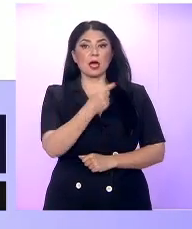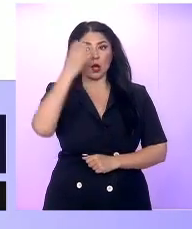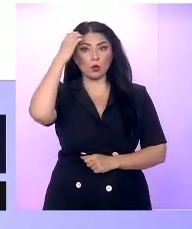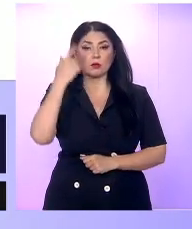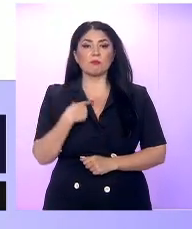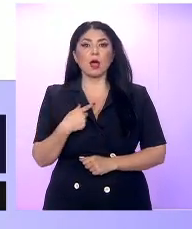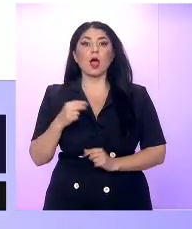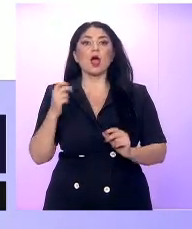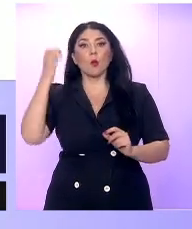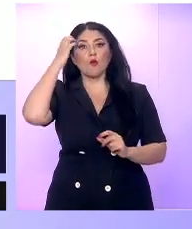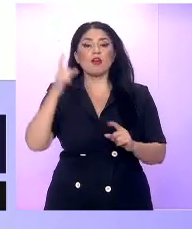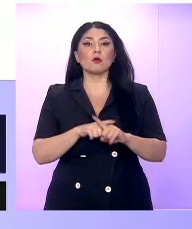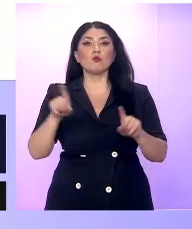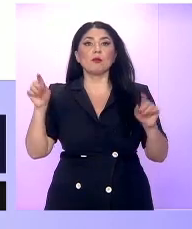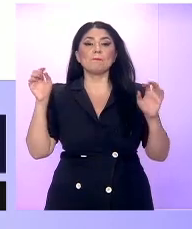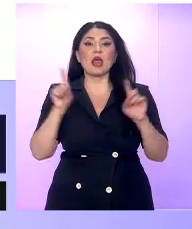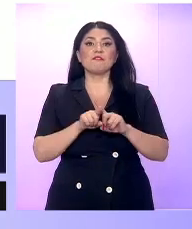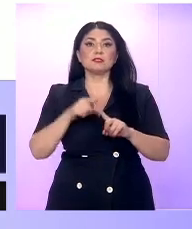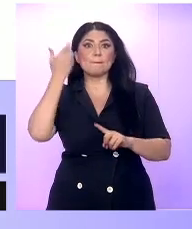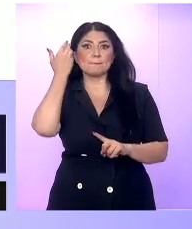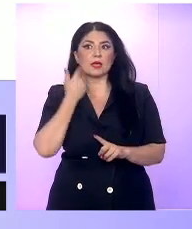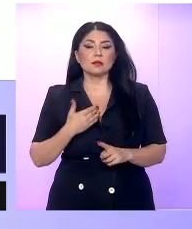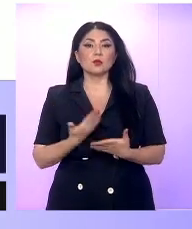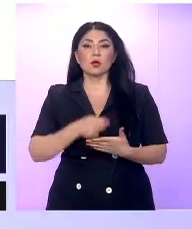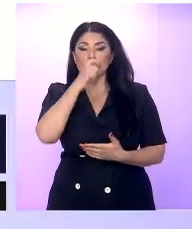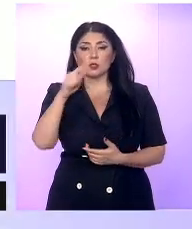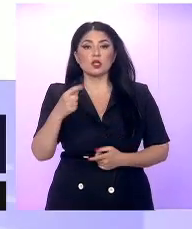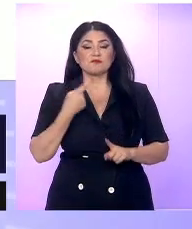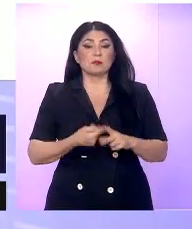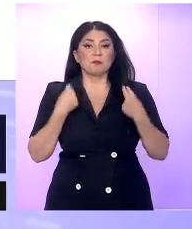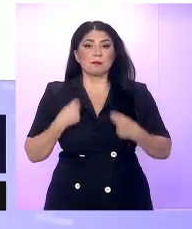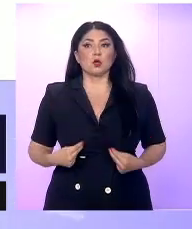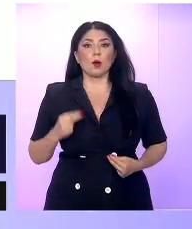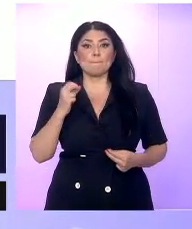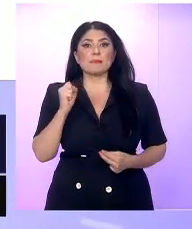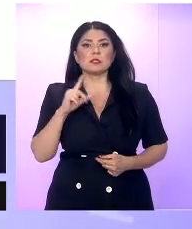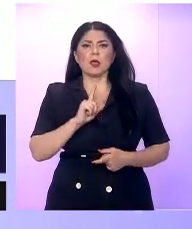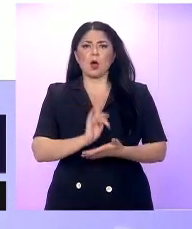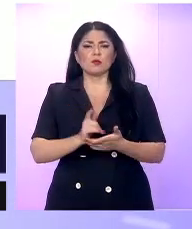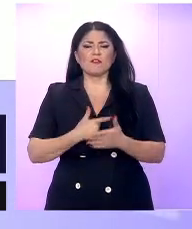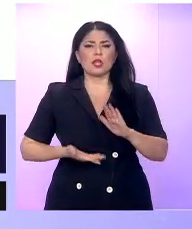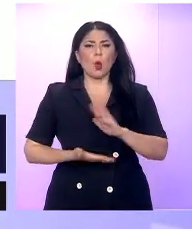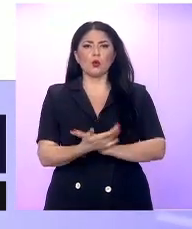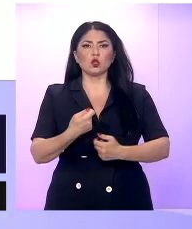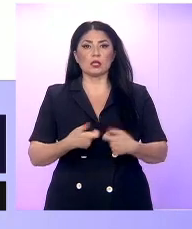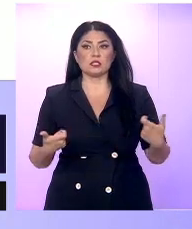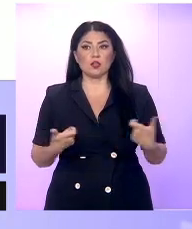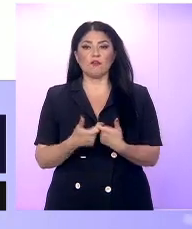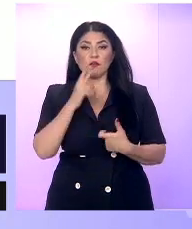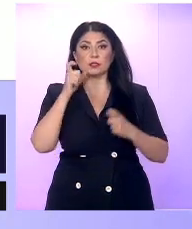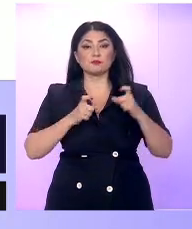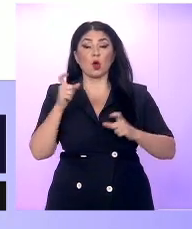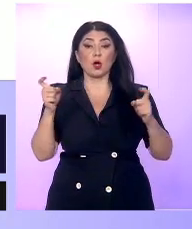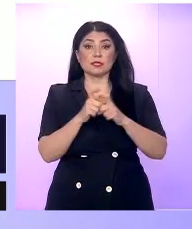guvernare, cade guvernul. Pentru că demisionează premierul PSD, automat va fi înlocuit tot executivul și vorbim de o